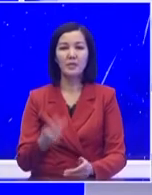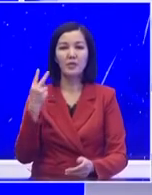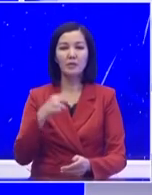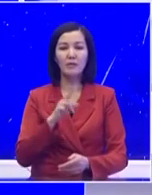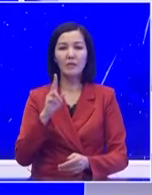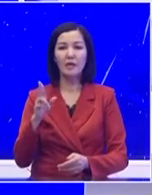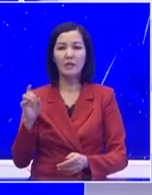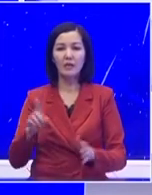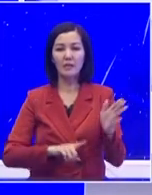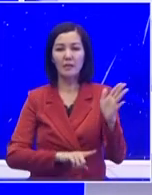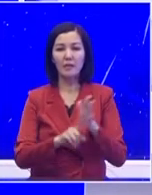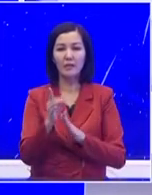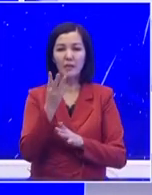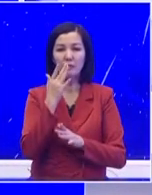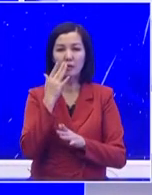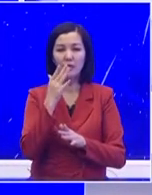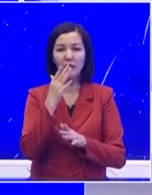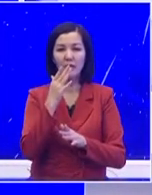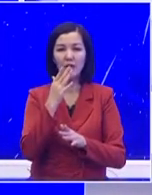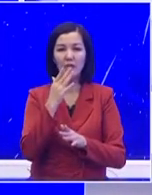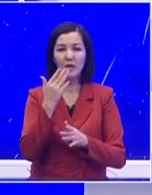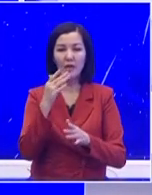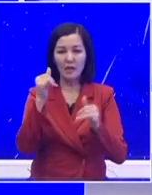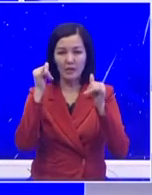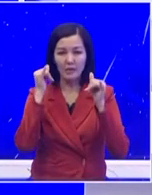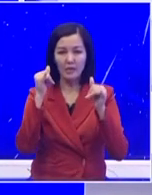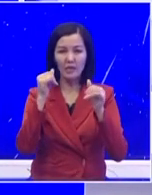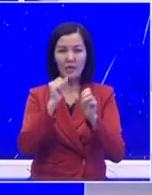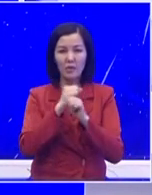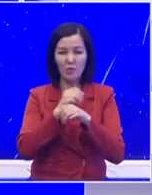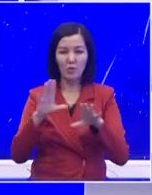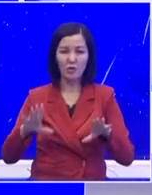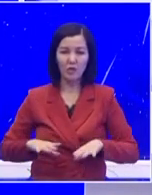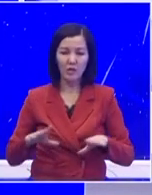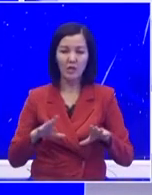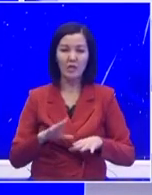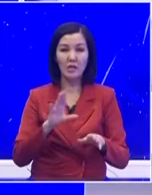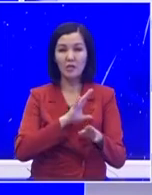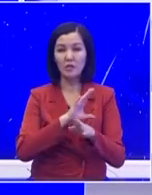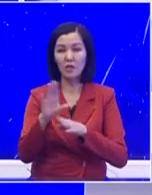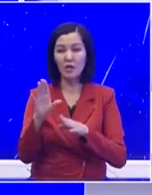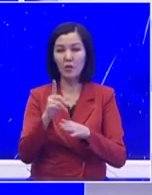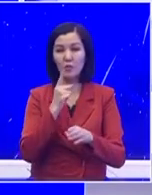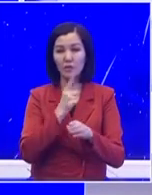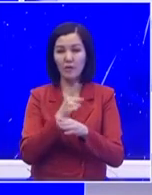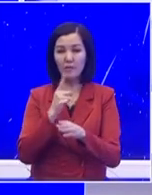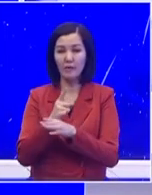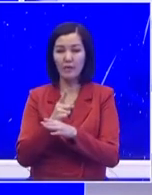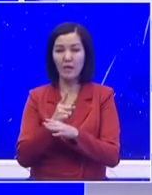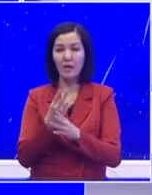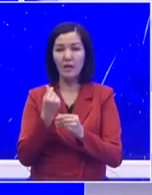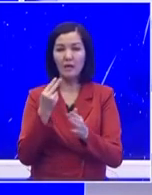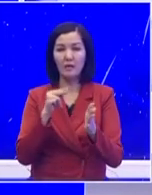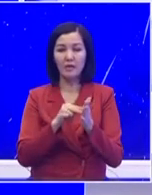20 қаңтардан бастап шетелге шығатын тірі мал экспортына тыйым салынды. Мақсат жарықтаған ет бағасын тұрақтандыру. Әрі